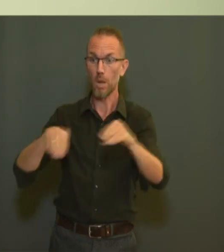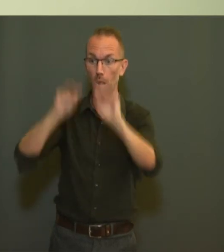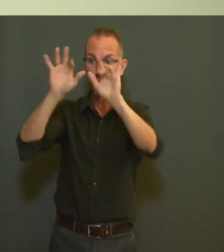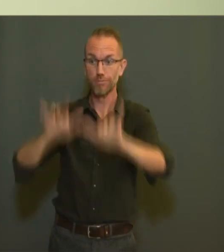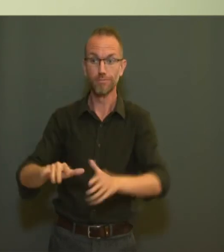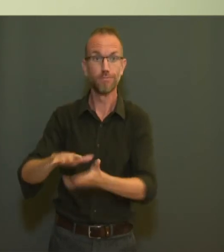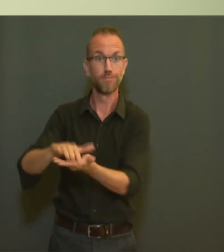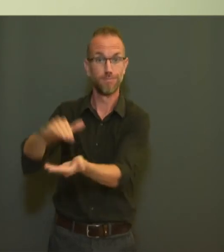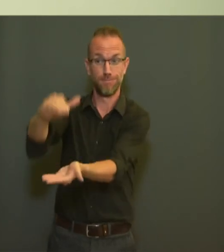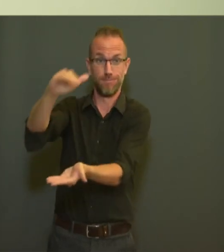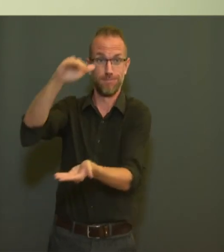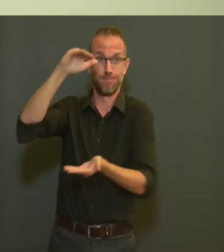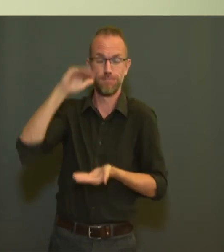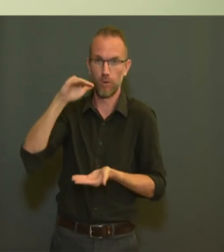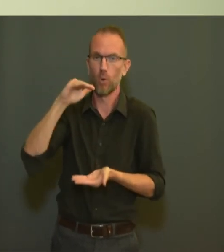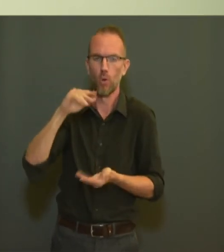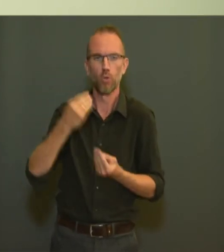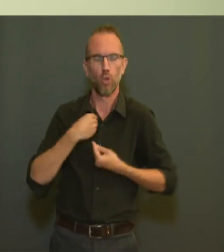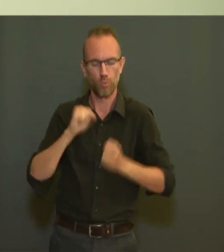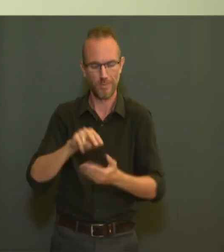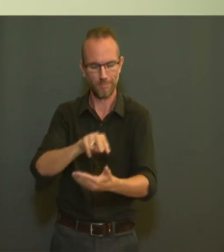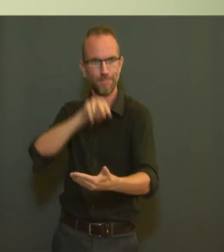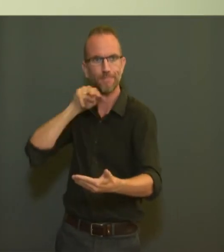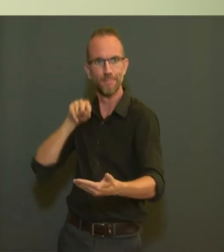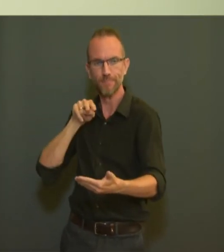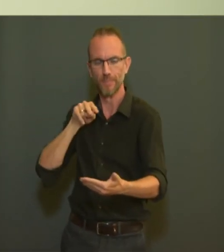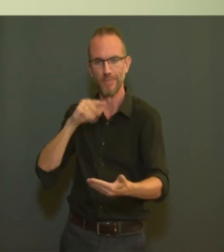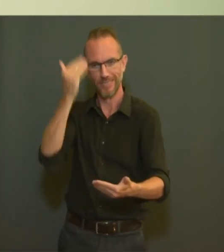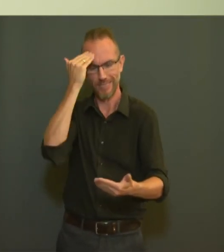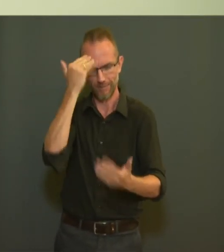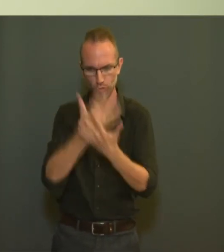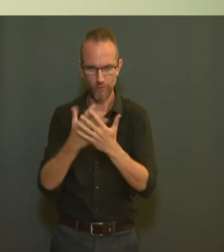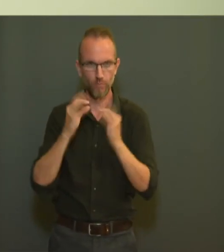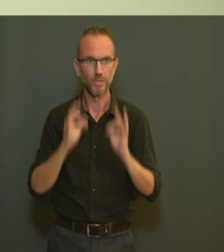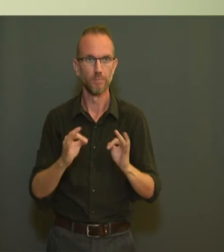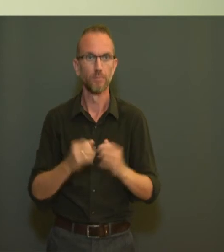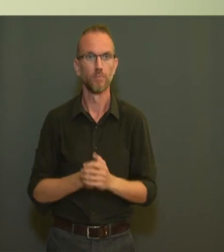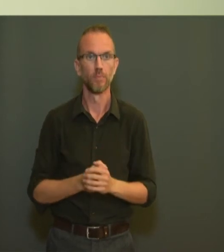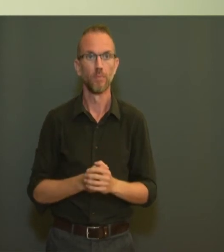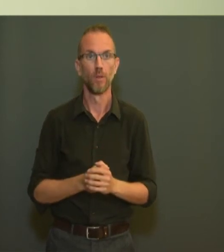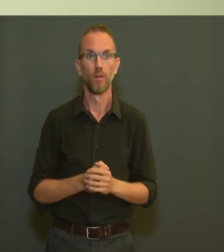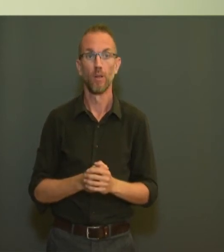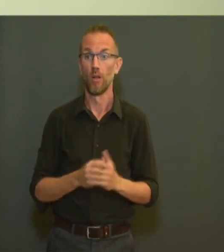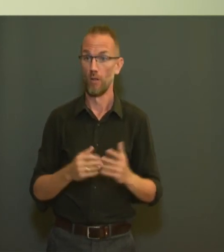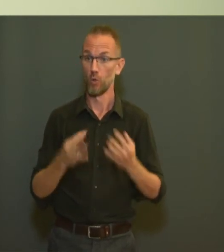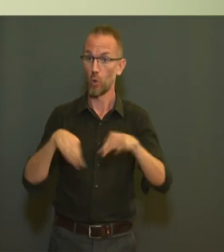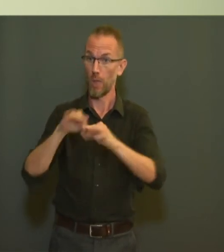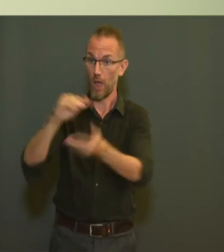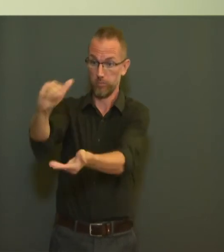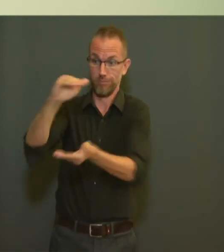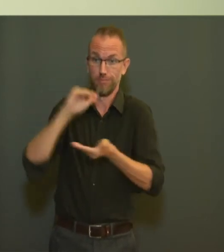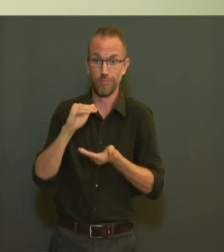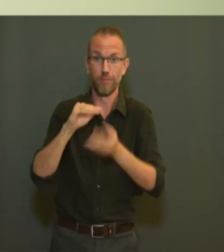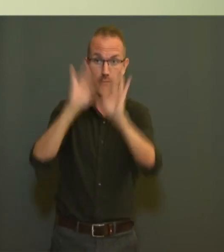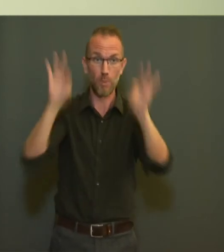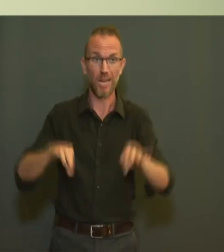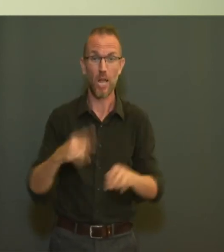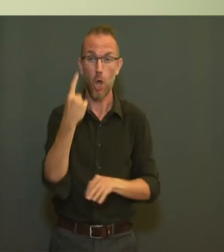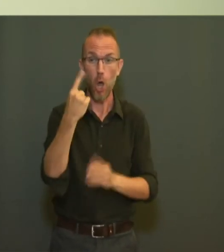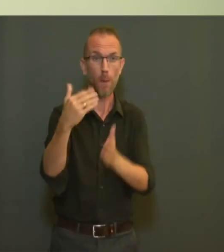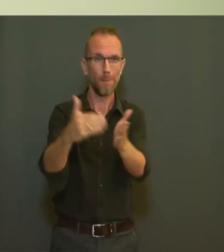d'août? Et de manière impressionnante, il y a 1 400 000 PLF qui ont ainsi été envoyés de